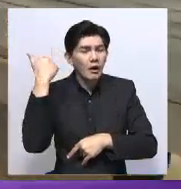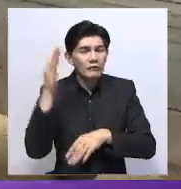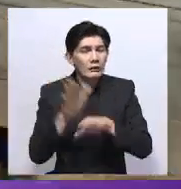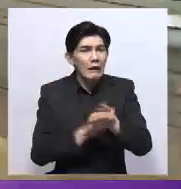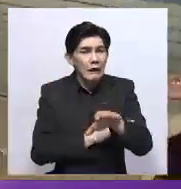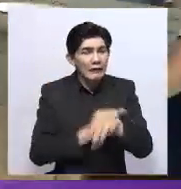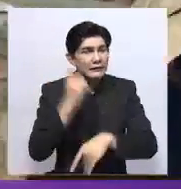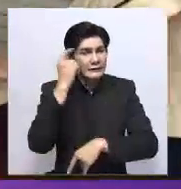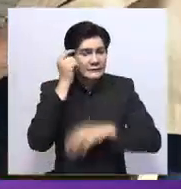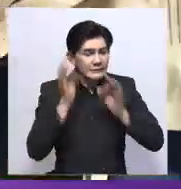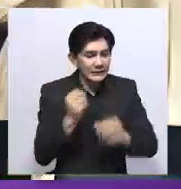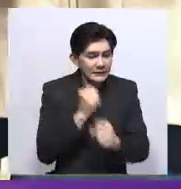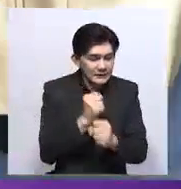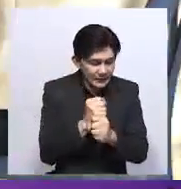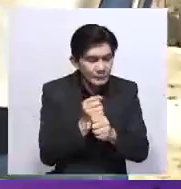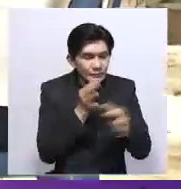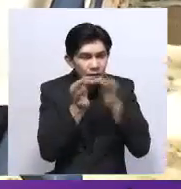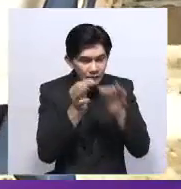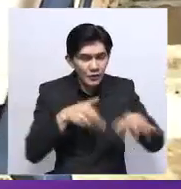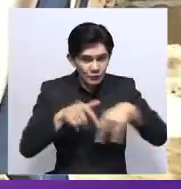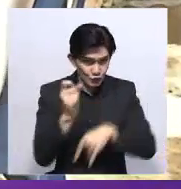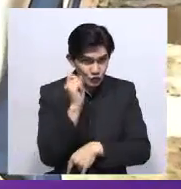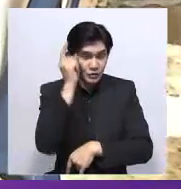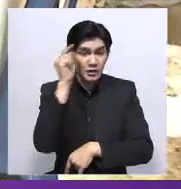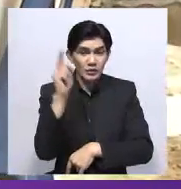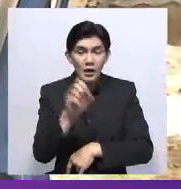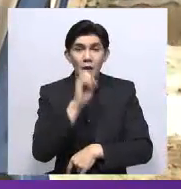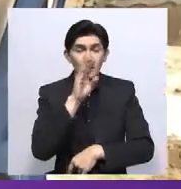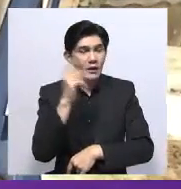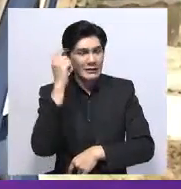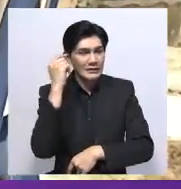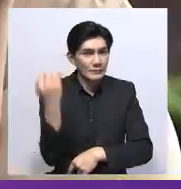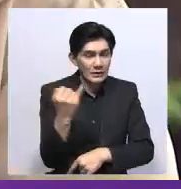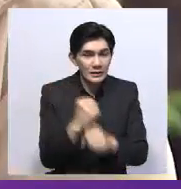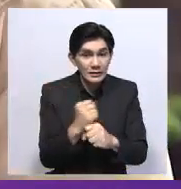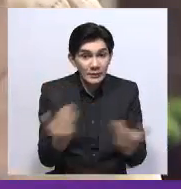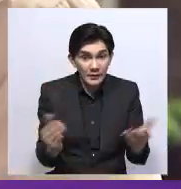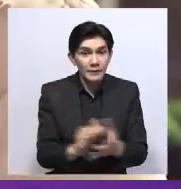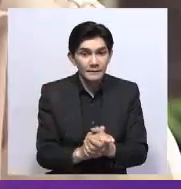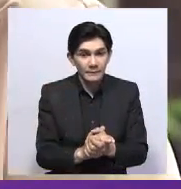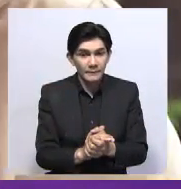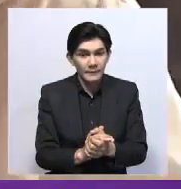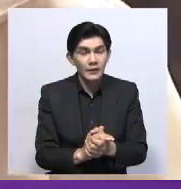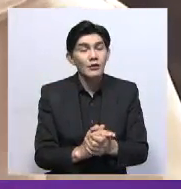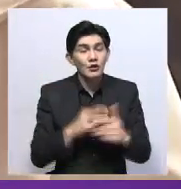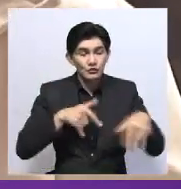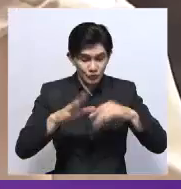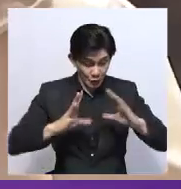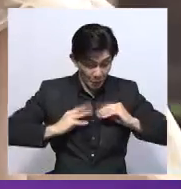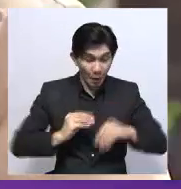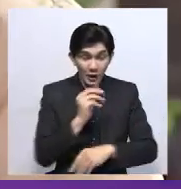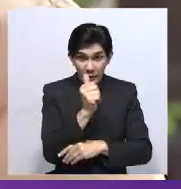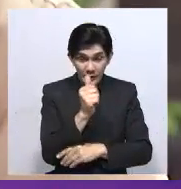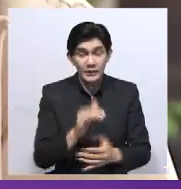านแต่ตัดสินใจเดินหน้าทำความเข้าใจชาวบ้านชี้ให้เห็นถึงผลเสียที่ตามมาเกิดการตอบรับในทางที่ดี